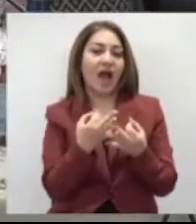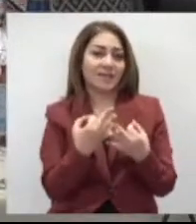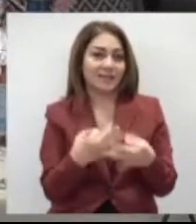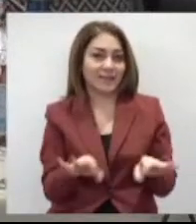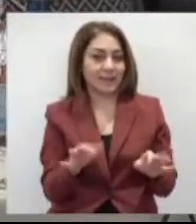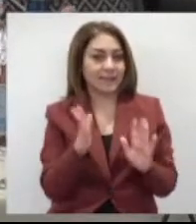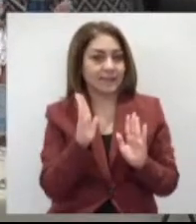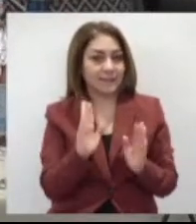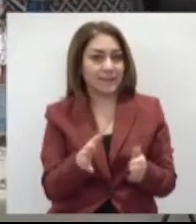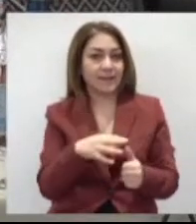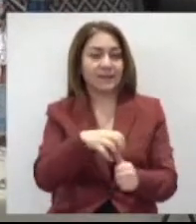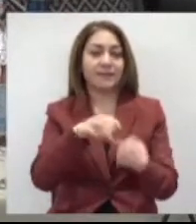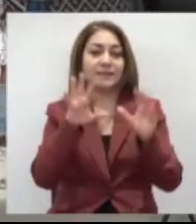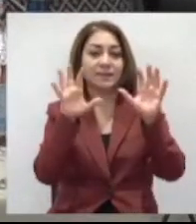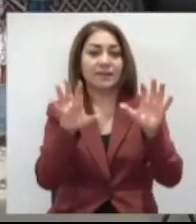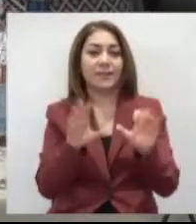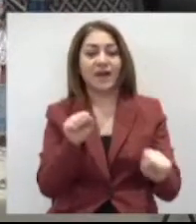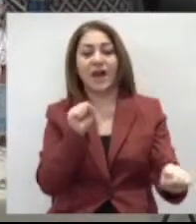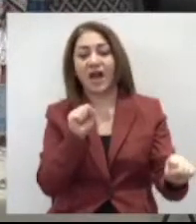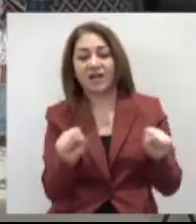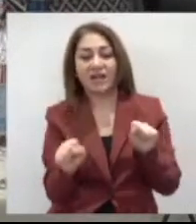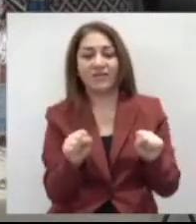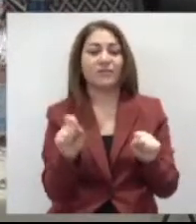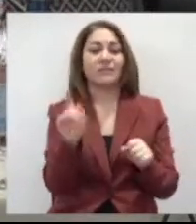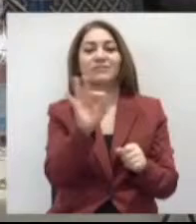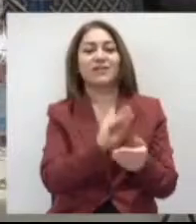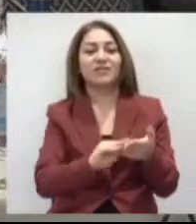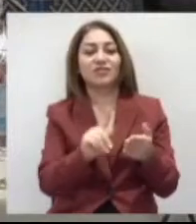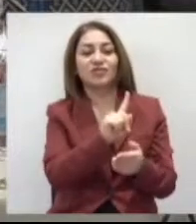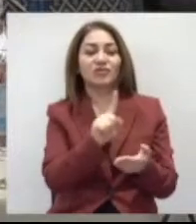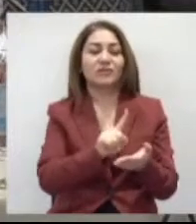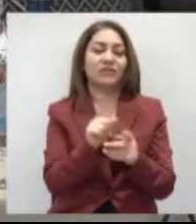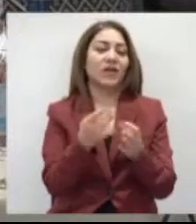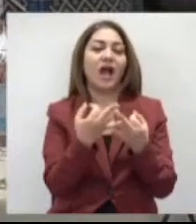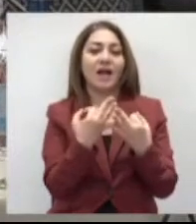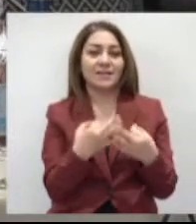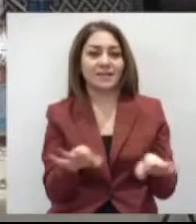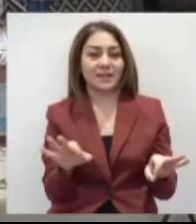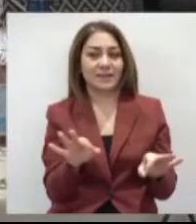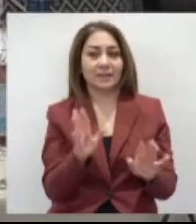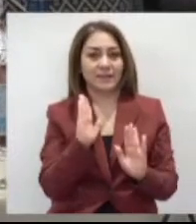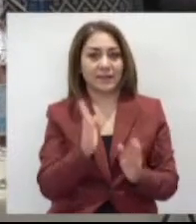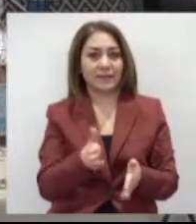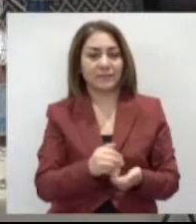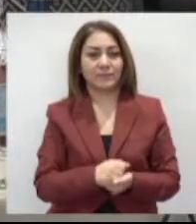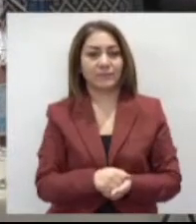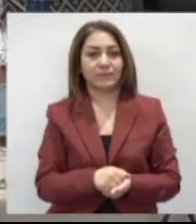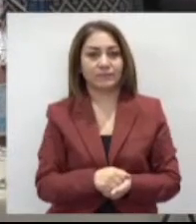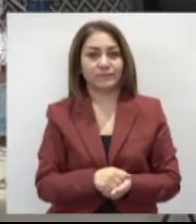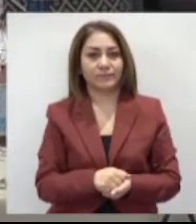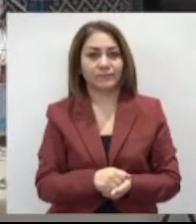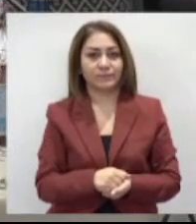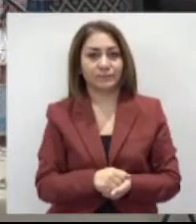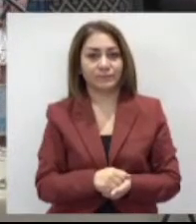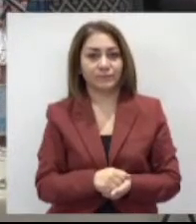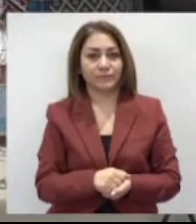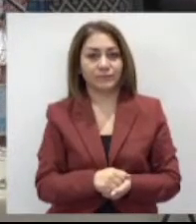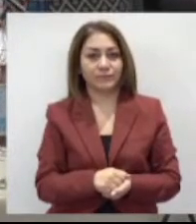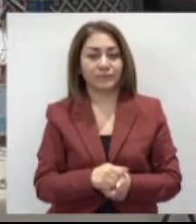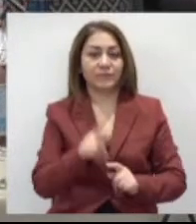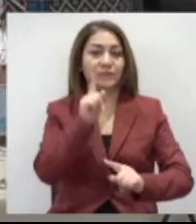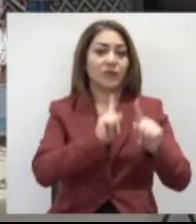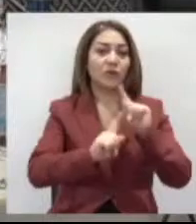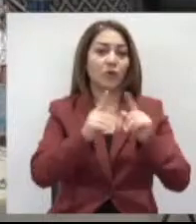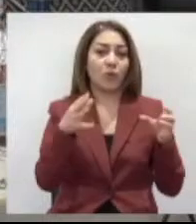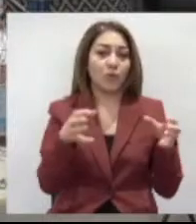լինենք սահմանադրական կարգավորմանը վերաբերելի ցանկացած հարց քննարկելիս։ Իրականում թե